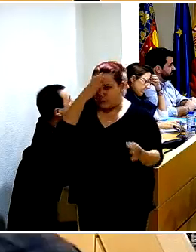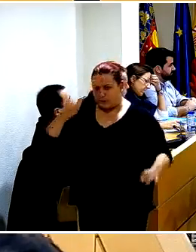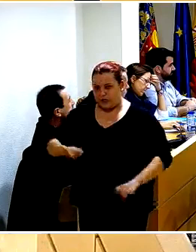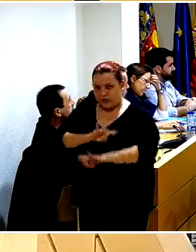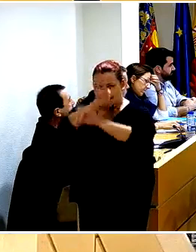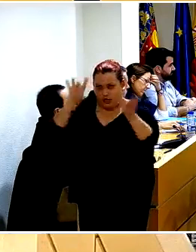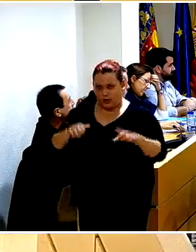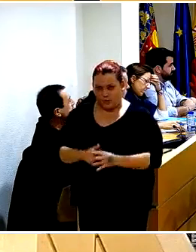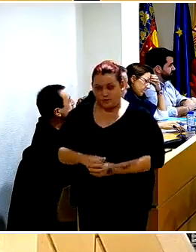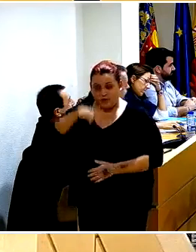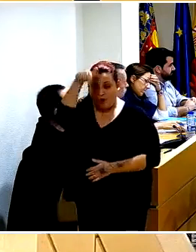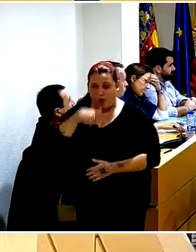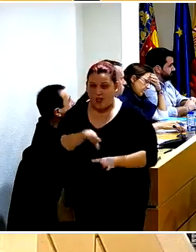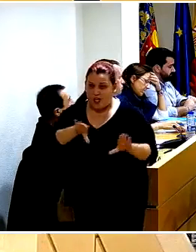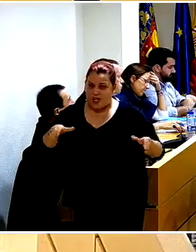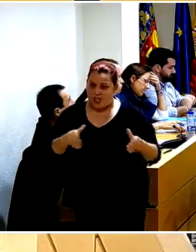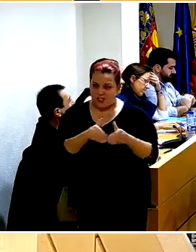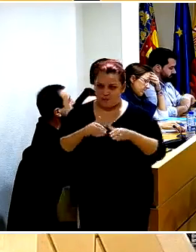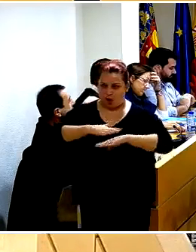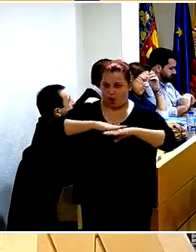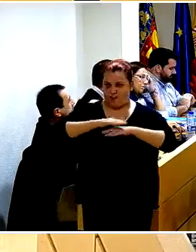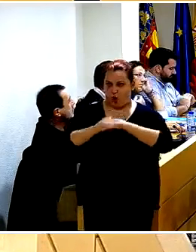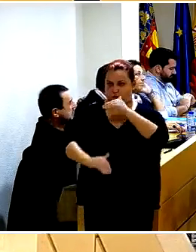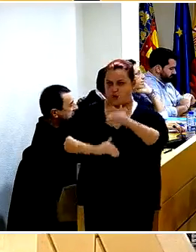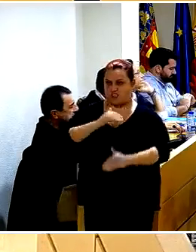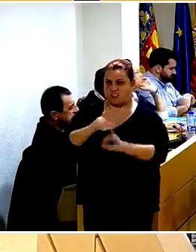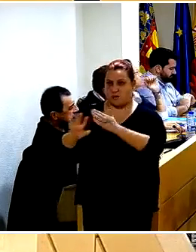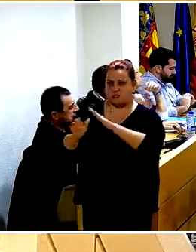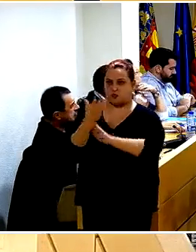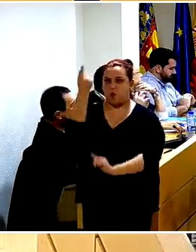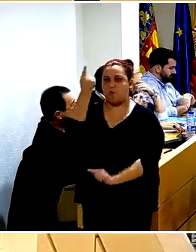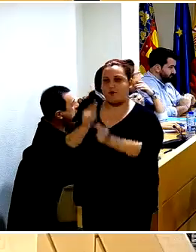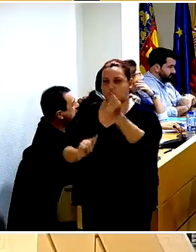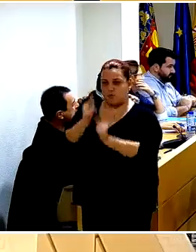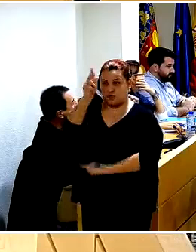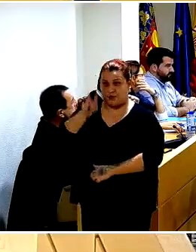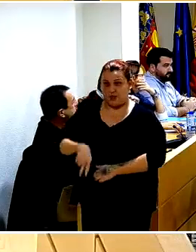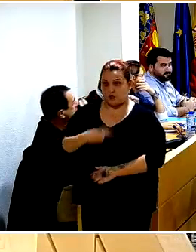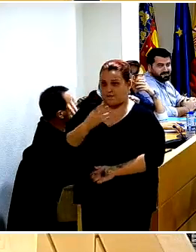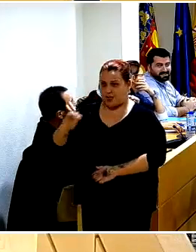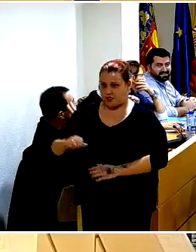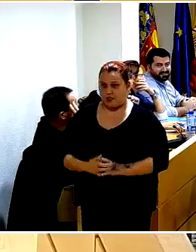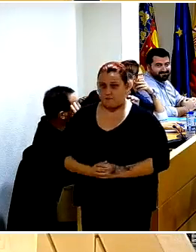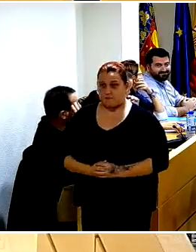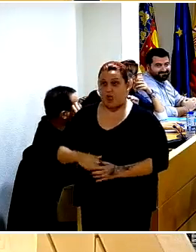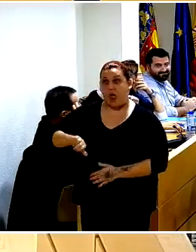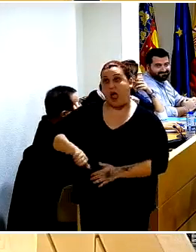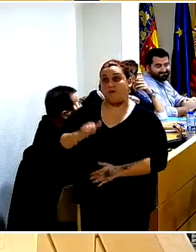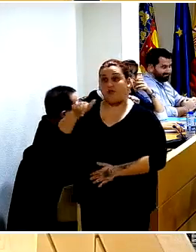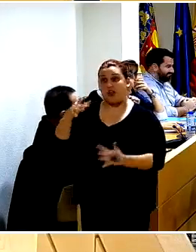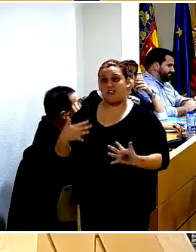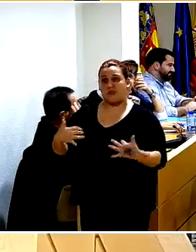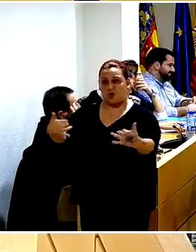avui l'equip de govern progressista de Paiporta presentem els pressupostos pel 2020 per a l'aprovació d'aquest plenari. Són